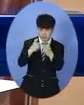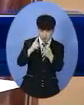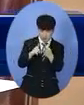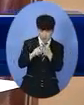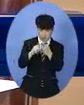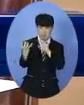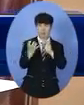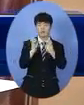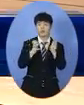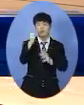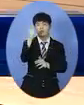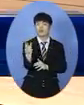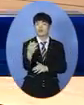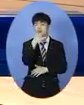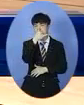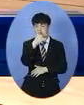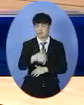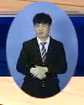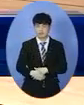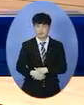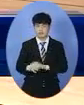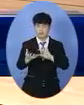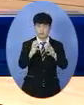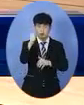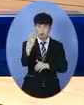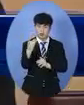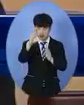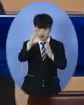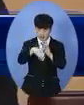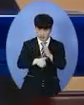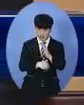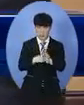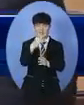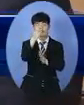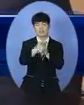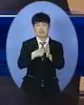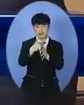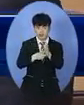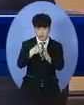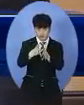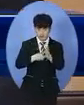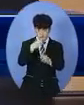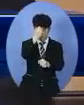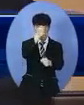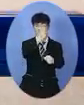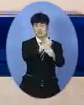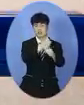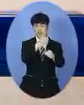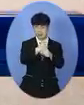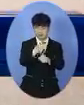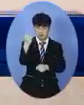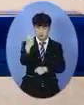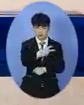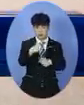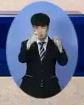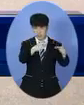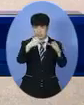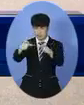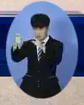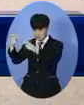건설 방안을 모색하는 토론회가 열렸는데요. 이날 토론회는 중부권 동서내륙철도 사업의 조기 추진